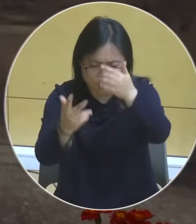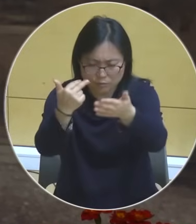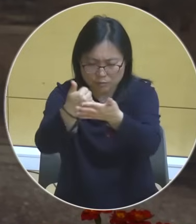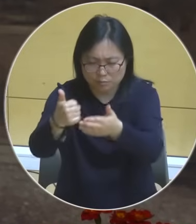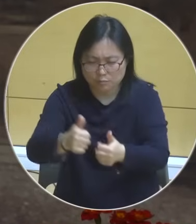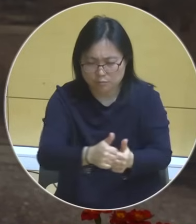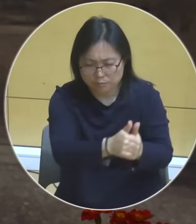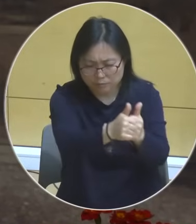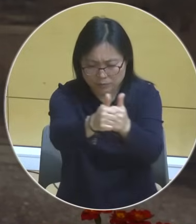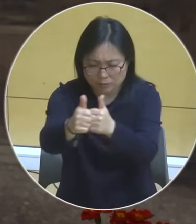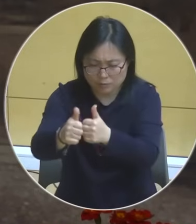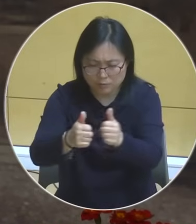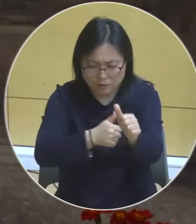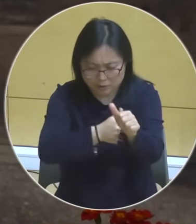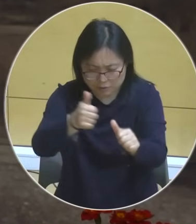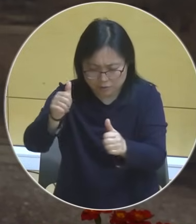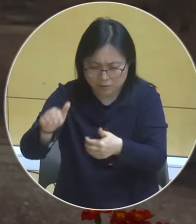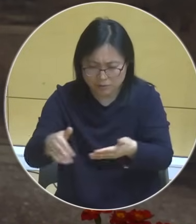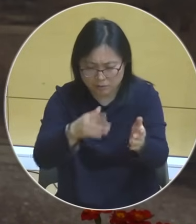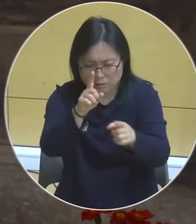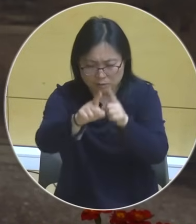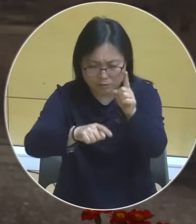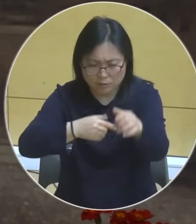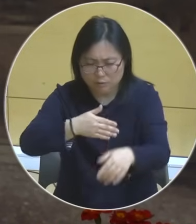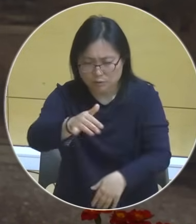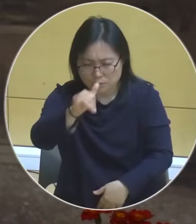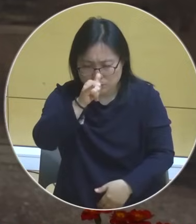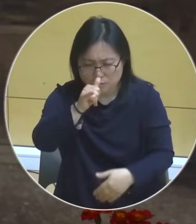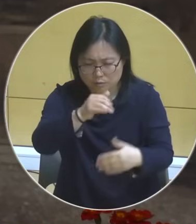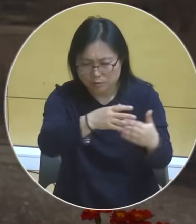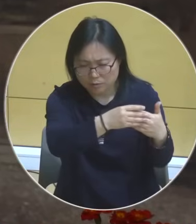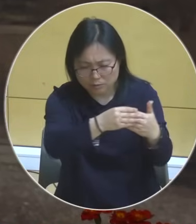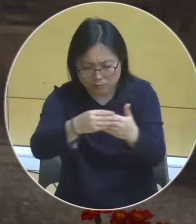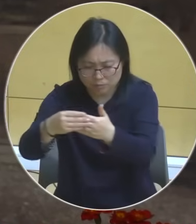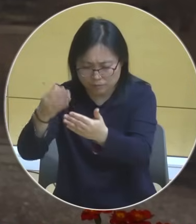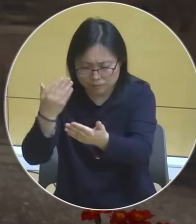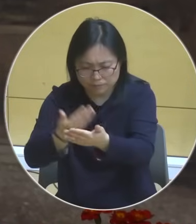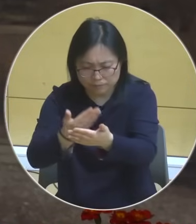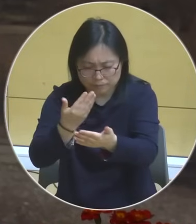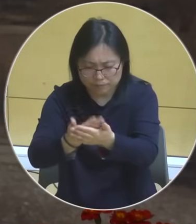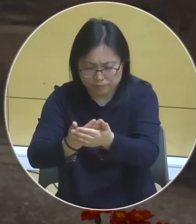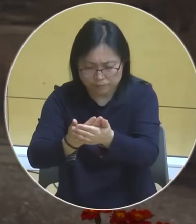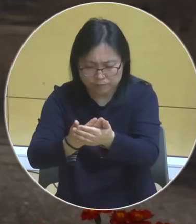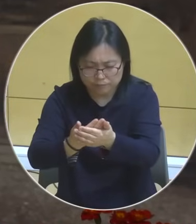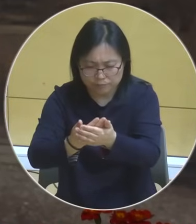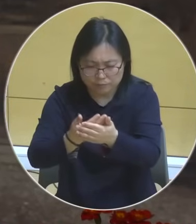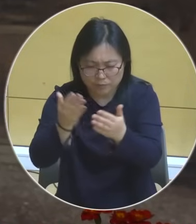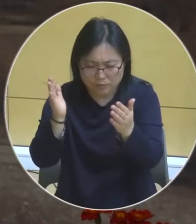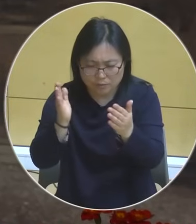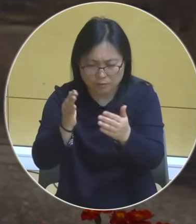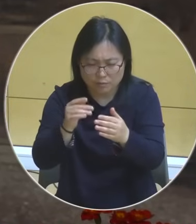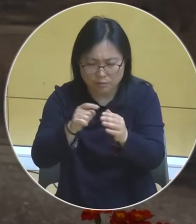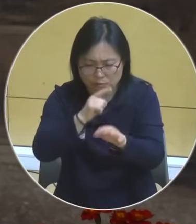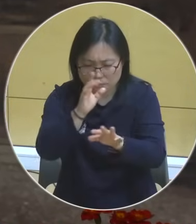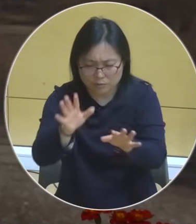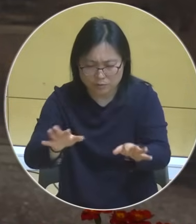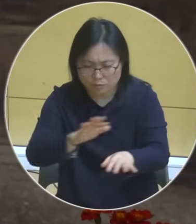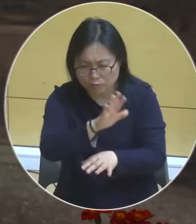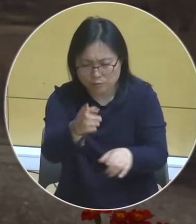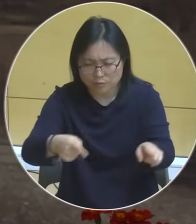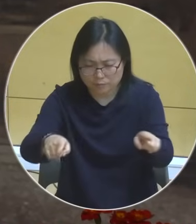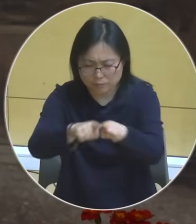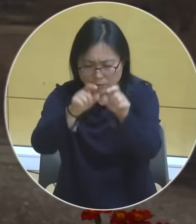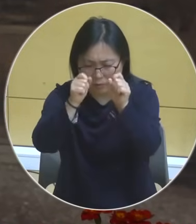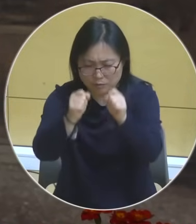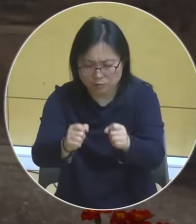함께하여 주셔서 승리의 길을 걸어갈 수 있도록 함께 인도하여 주시옵소서. 언제 어디서나 우리와 함께